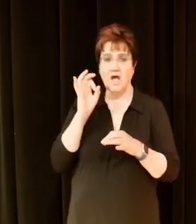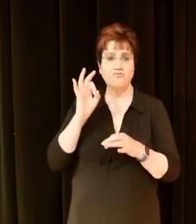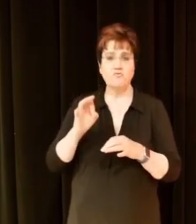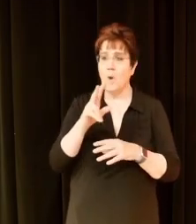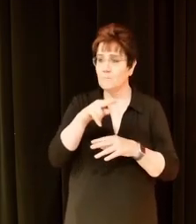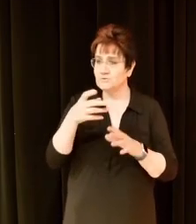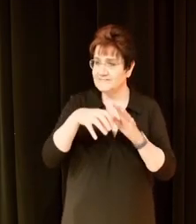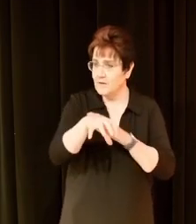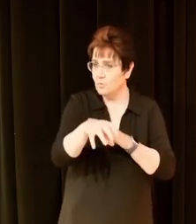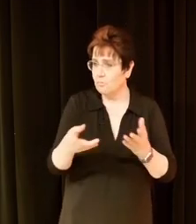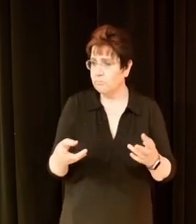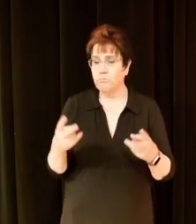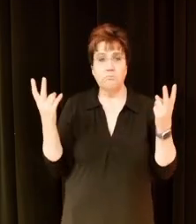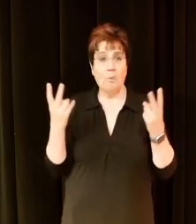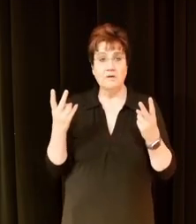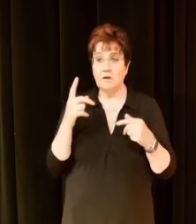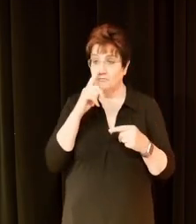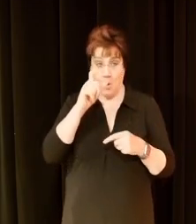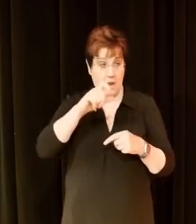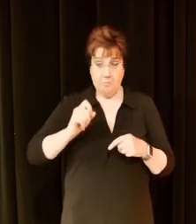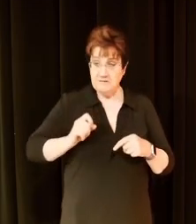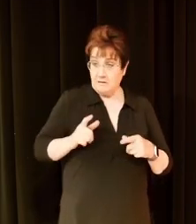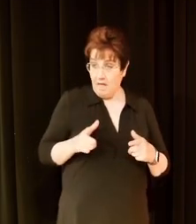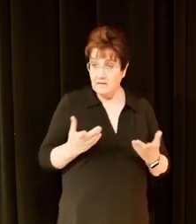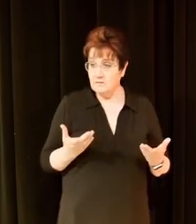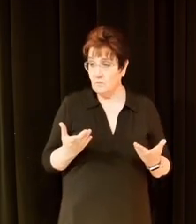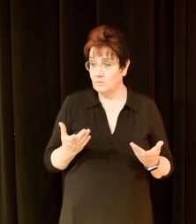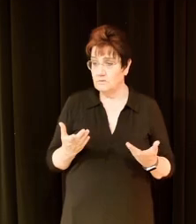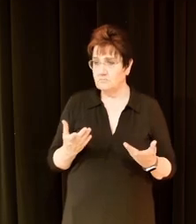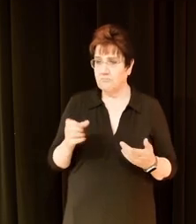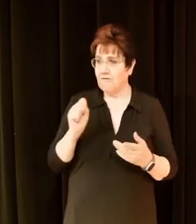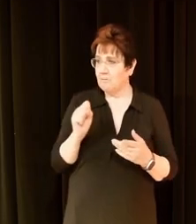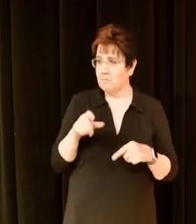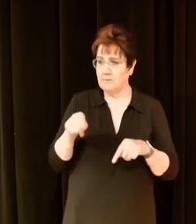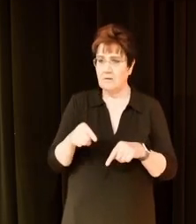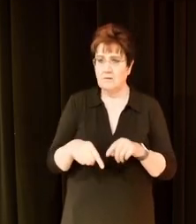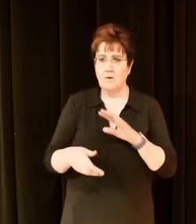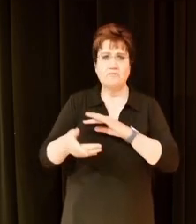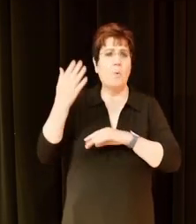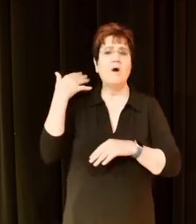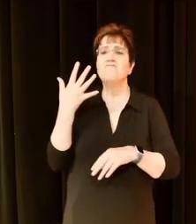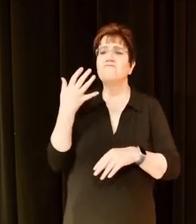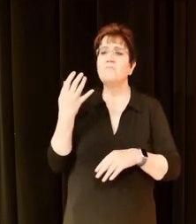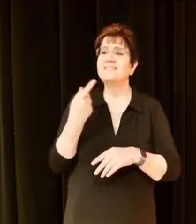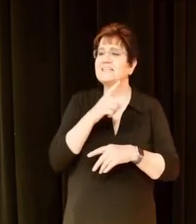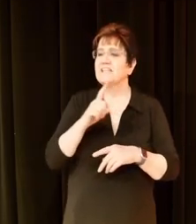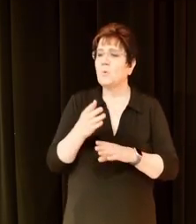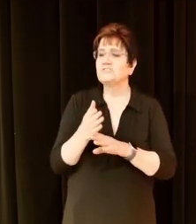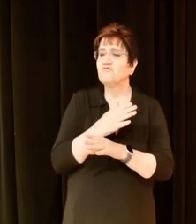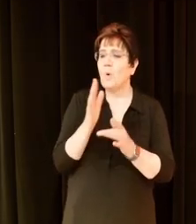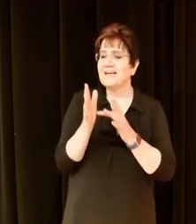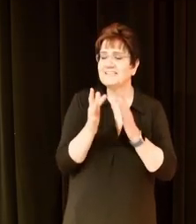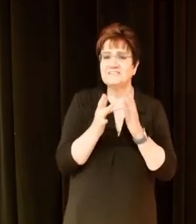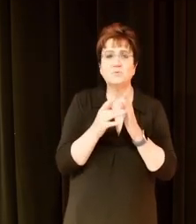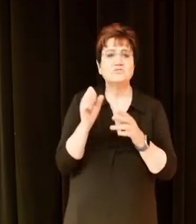was für die, die es sich leisten können? Für wen ist das denn überhaupt? Warum haben wir das angefangen, circa 50.000 vor Christus, so viel wissen wir heute?